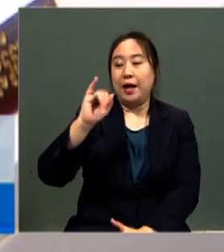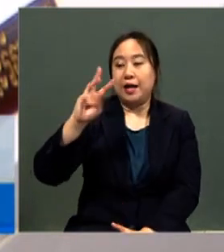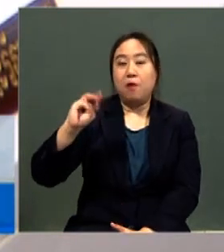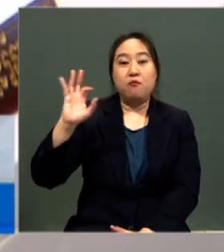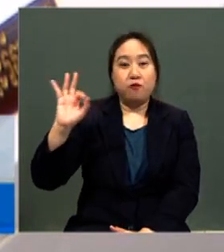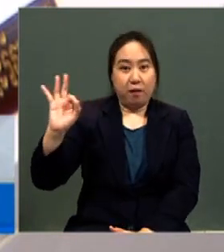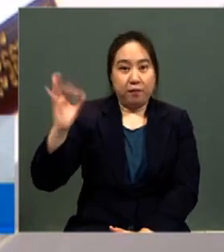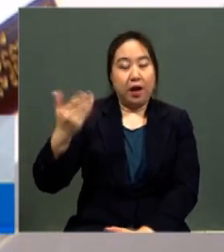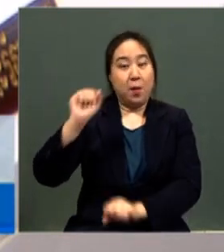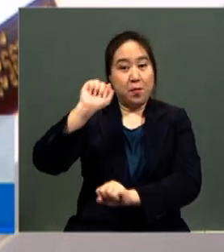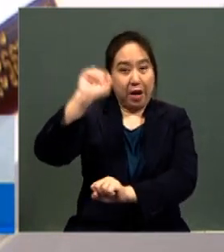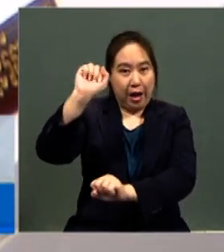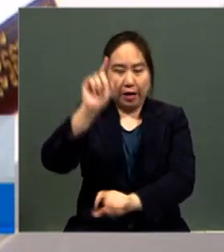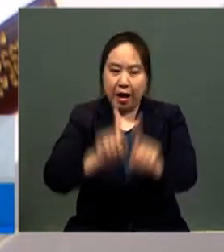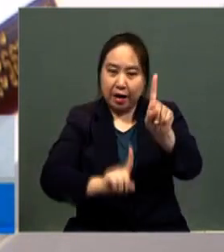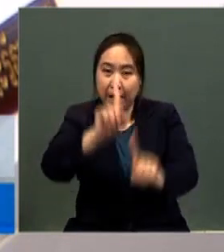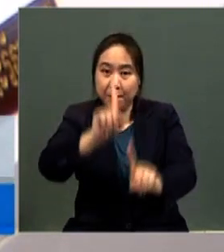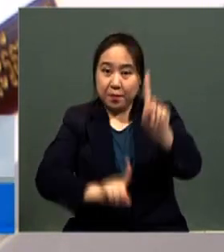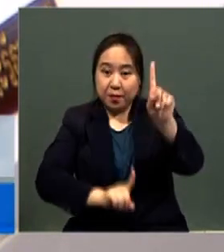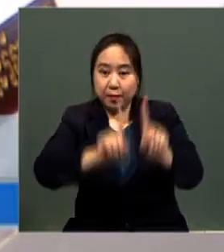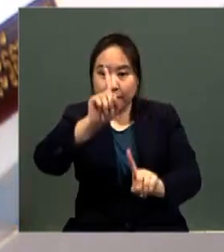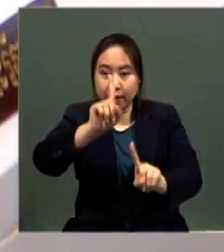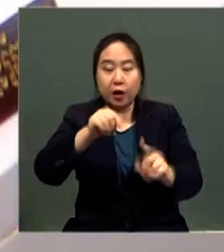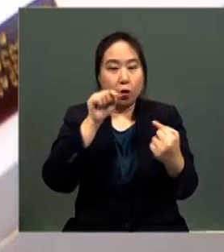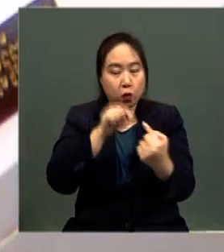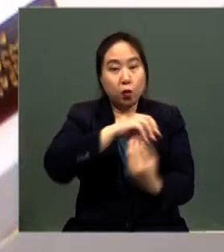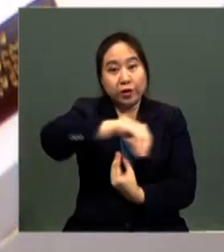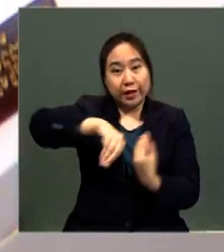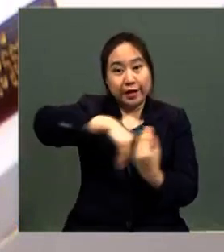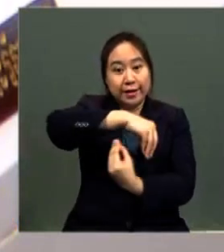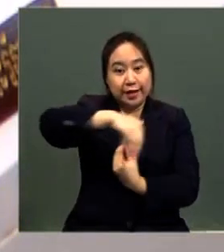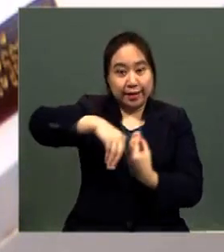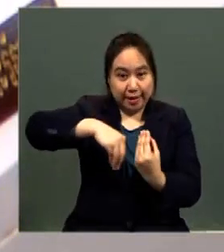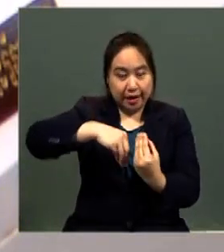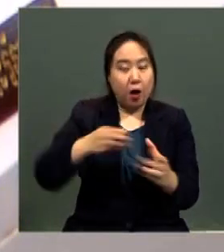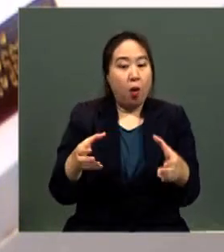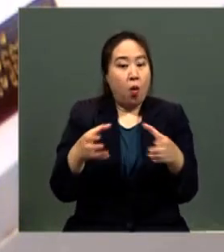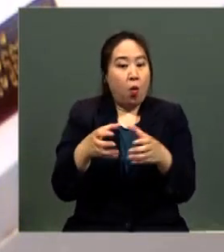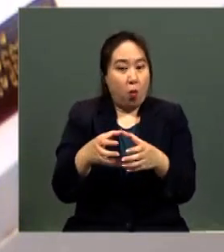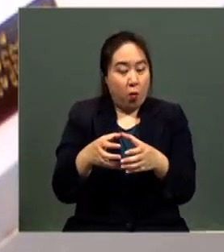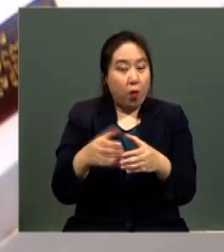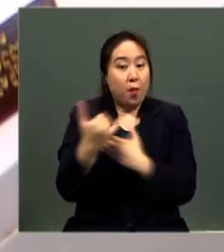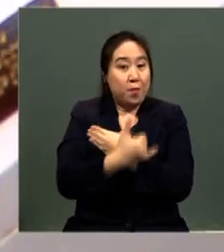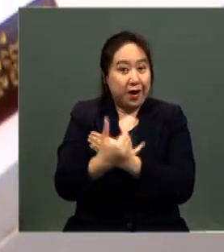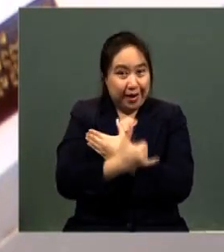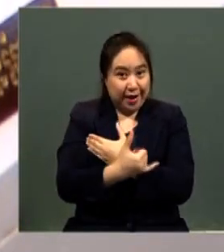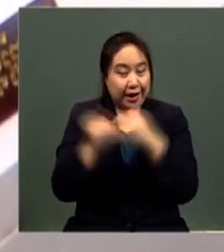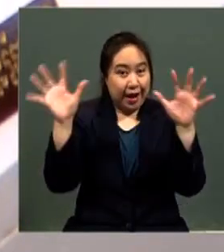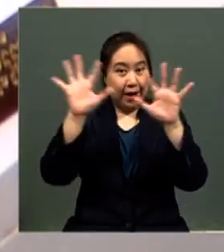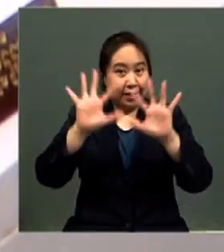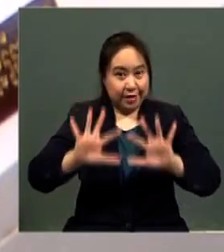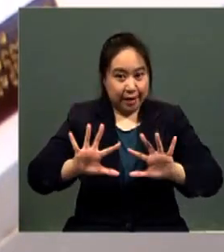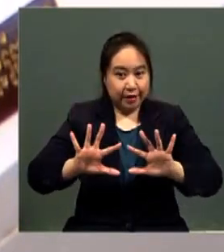ลการประเมินล่าสุดถึงภาวะการเศรษฐกิจของกลุ่มภูมิภาคประเทศในภูมิภาคอาเซีย